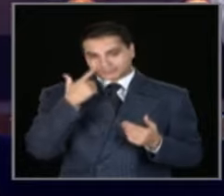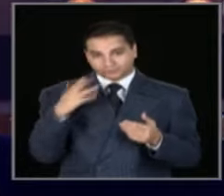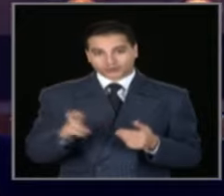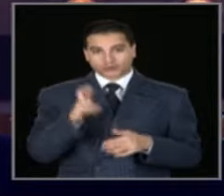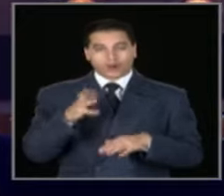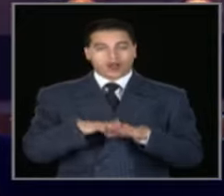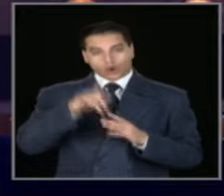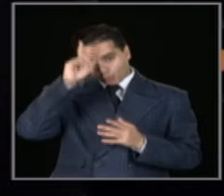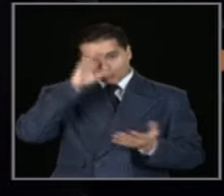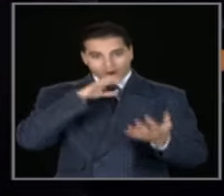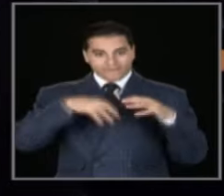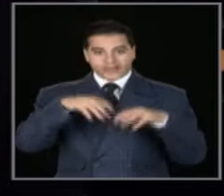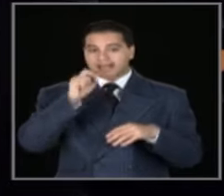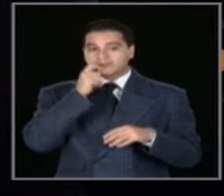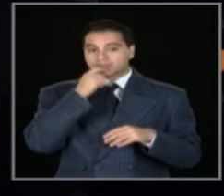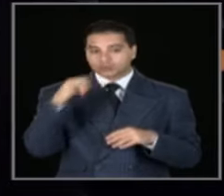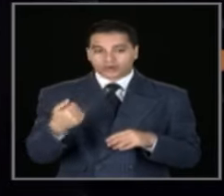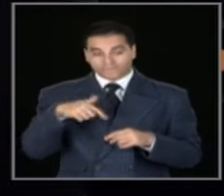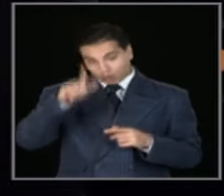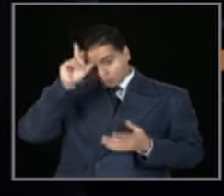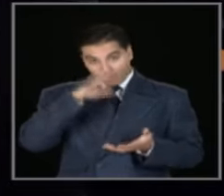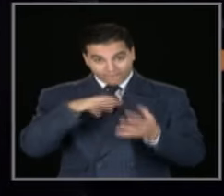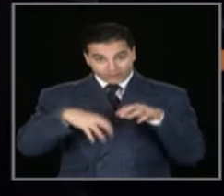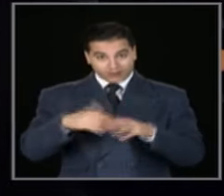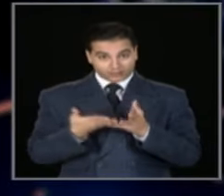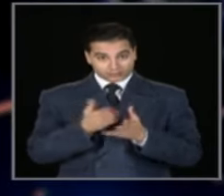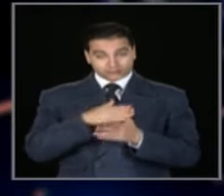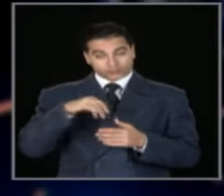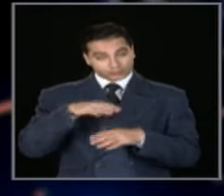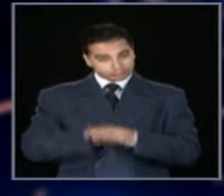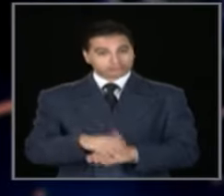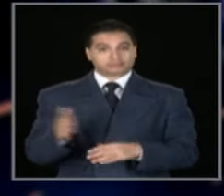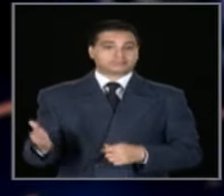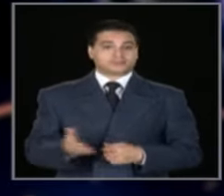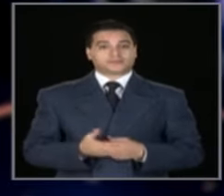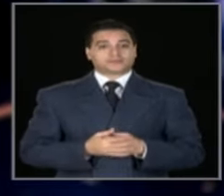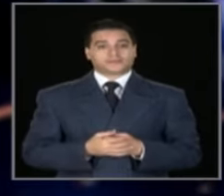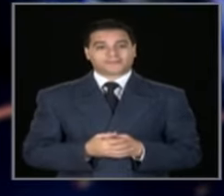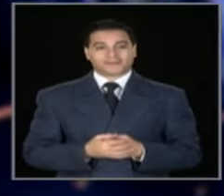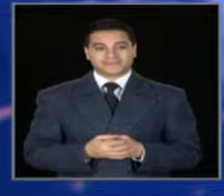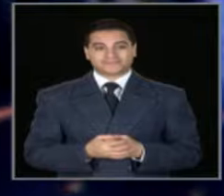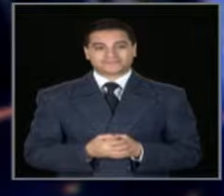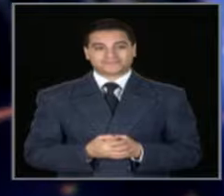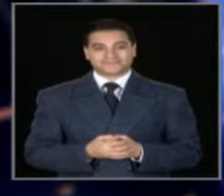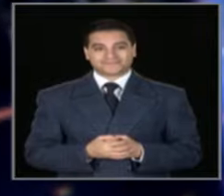عندكم سؤال في الجغرافيا، امتى جوكر؟ في الجغرافيا. الجغرافيا دوسوا على البازل.